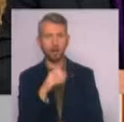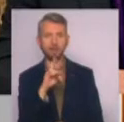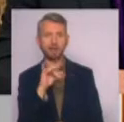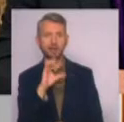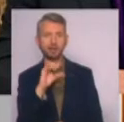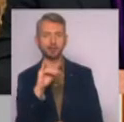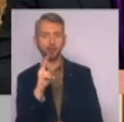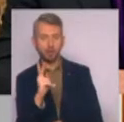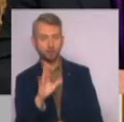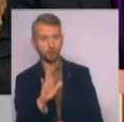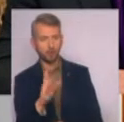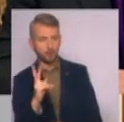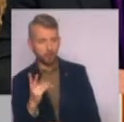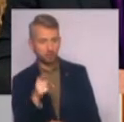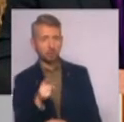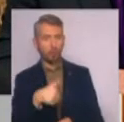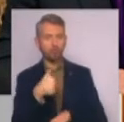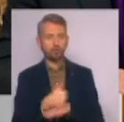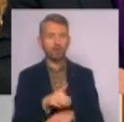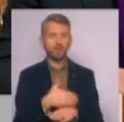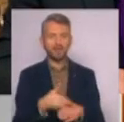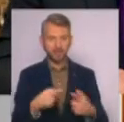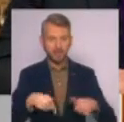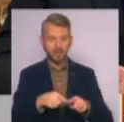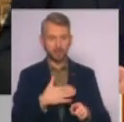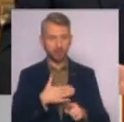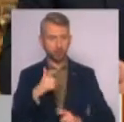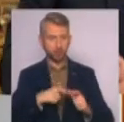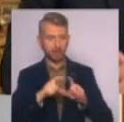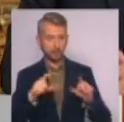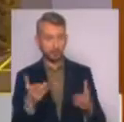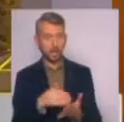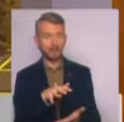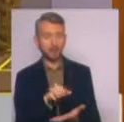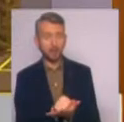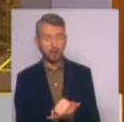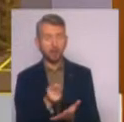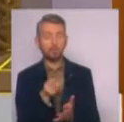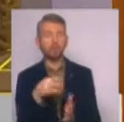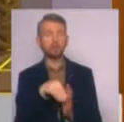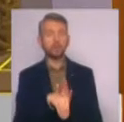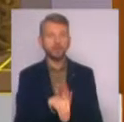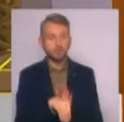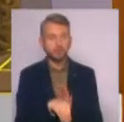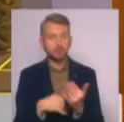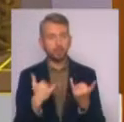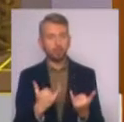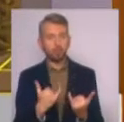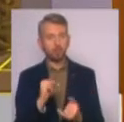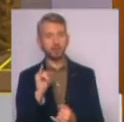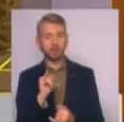Володимир Костянтинович. Він очолює відділення в нашому інституті, яке займається в тому числі сьогодні